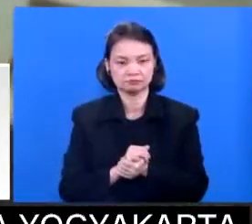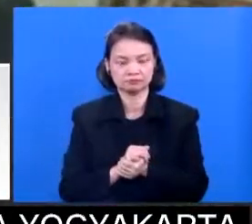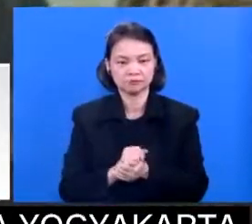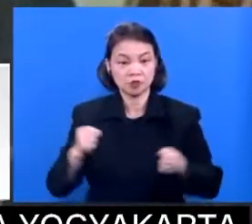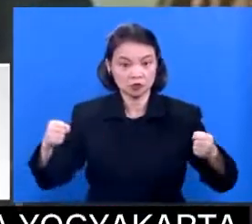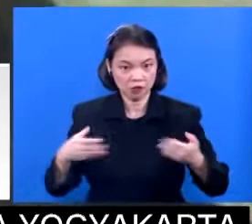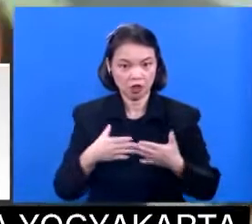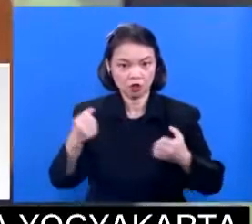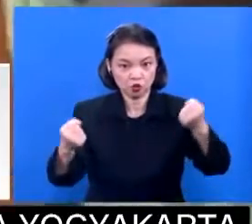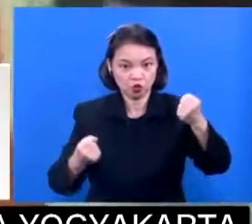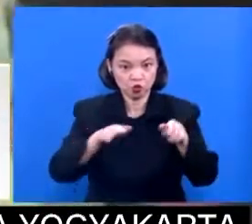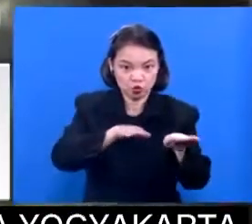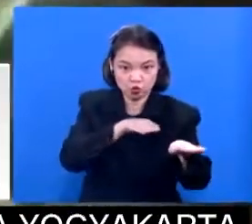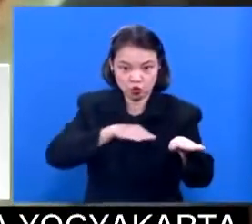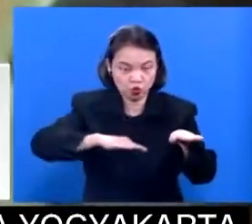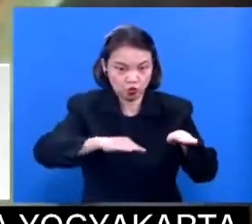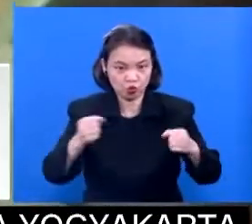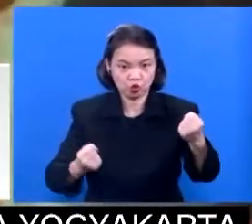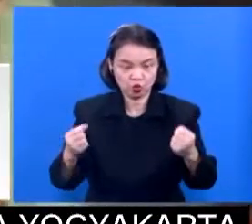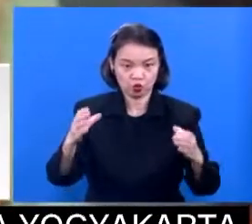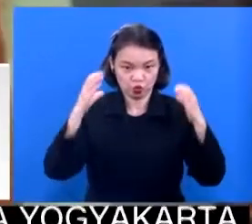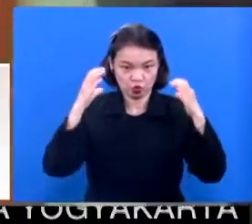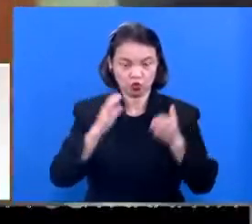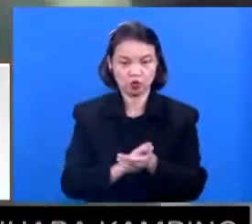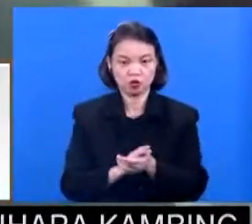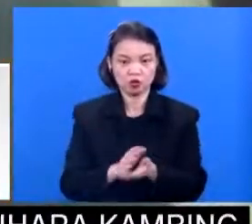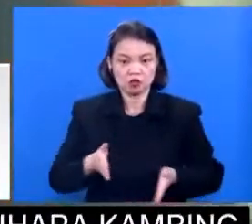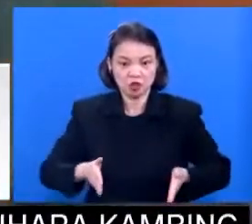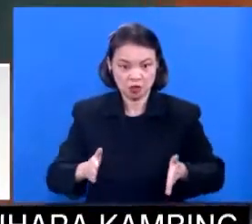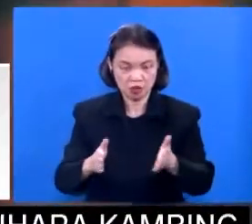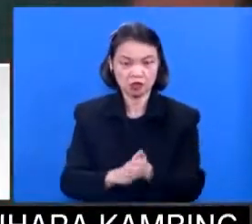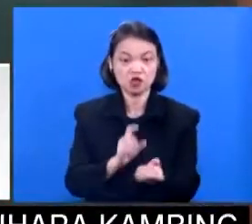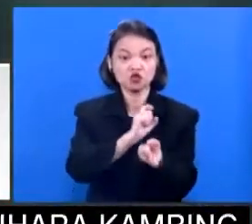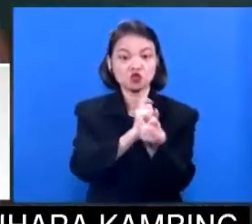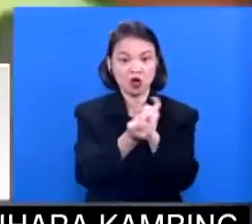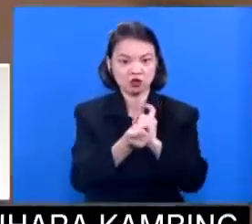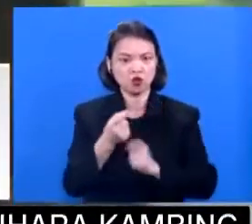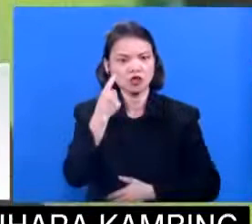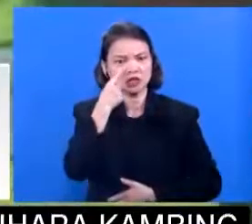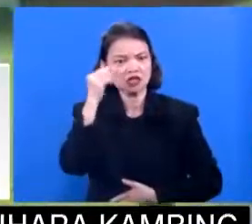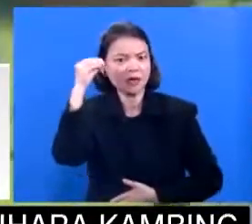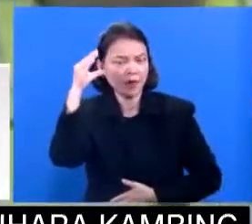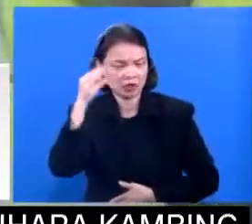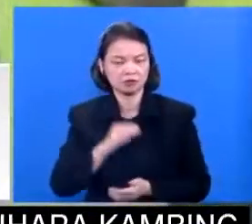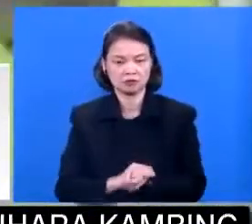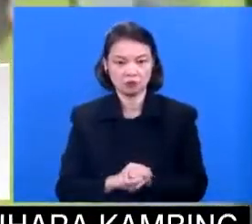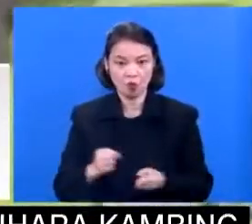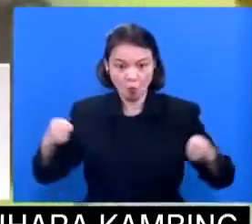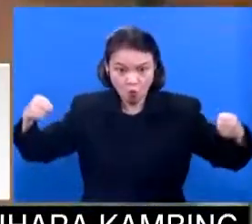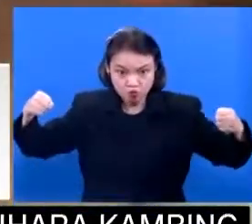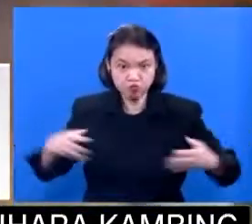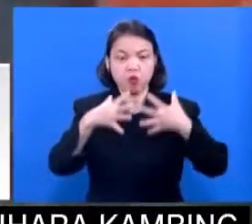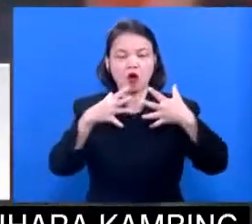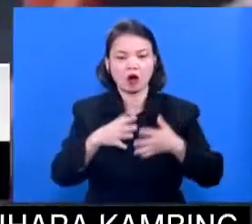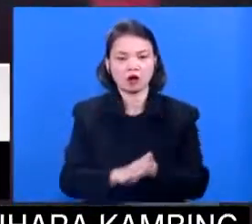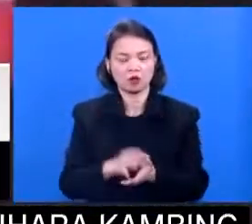Kecelakaan antara truk trailer dan truk box terjadi di Jalan Raya Trosobotaman, Sidoarjo, Selasa pagi. Akibat kerasnya benturan, pengemudi